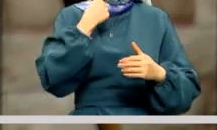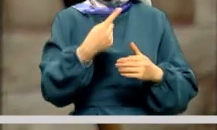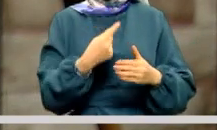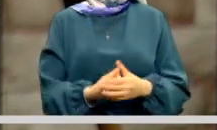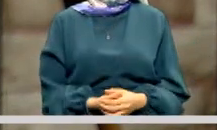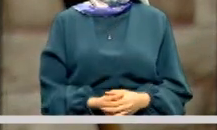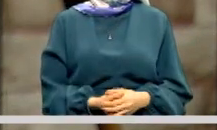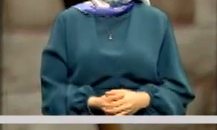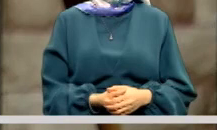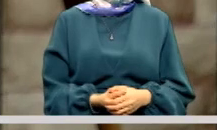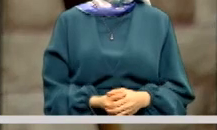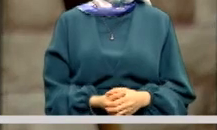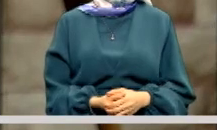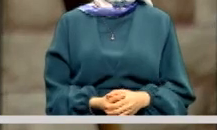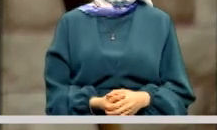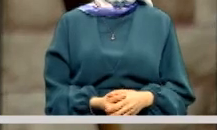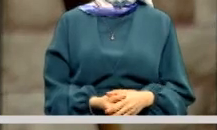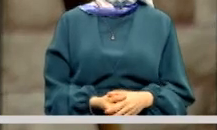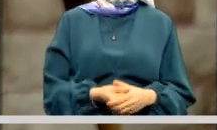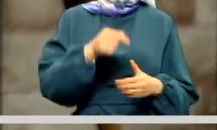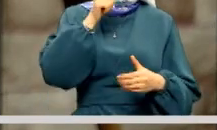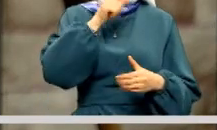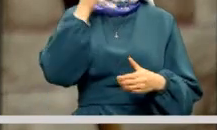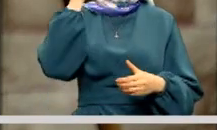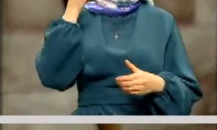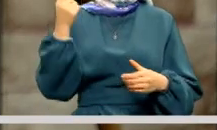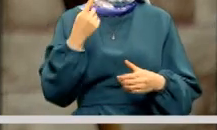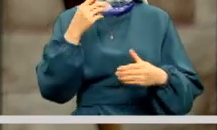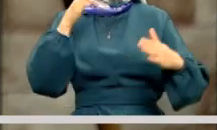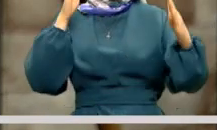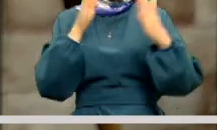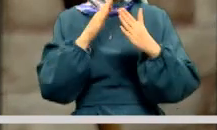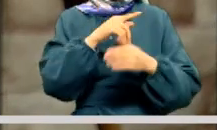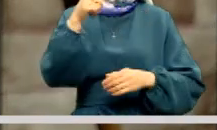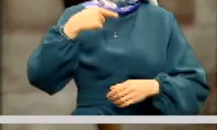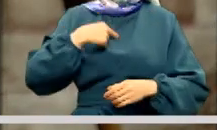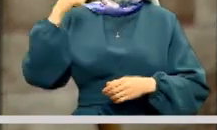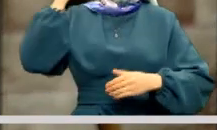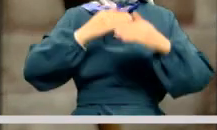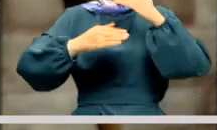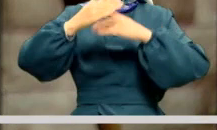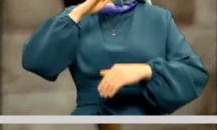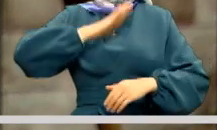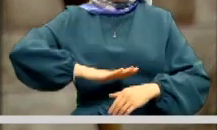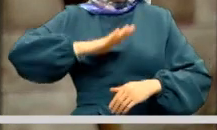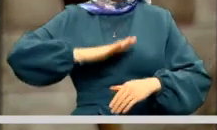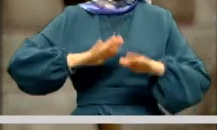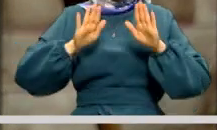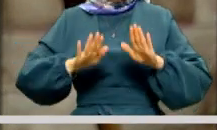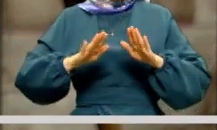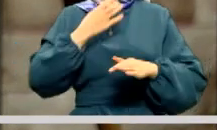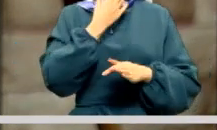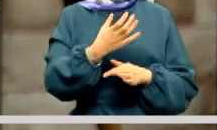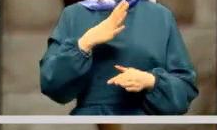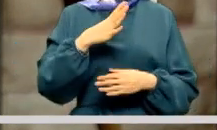bunu sabote edecek durumlarla karşılaştığımız zaman da bize Rabbimiz hep sabrı ve sakinliği tavsiye eder ve